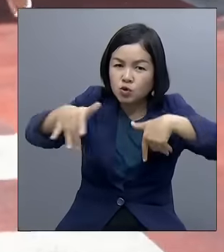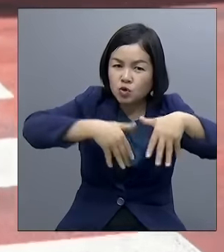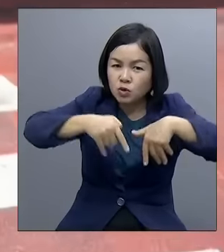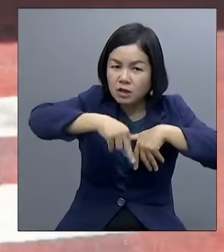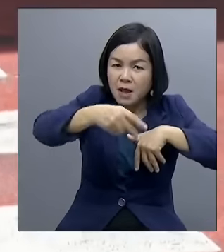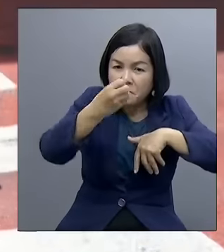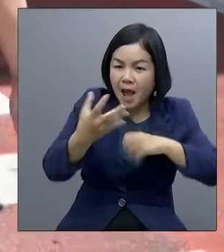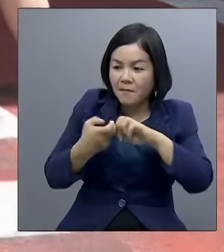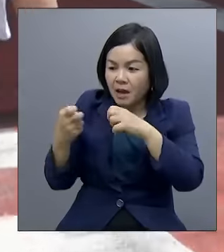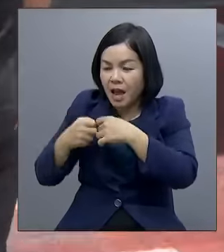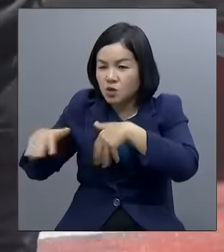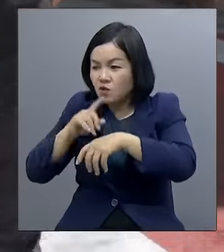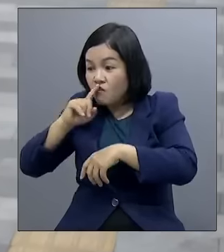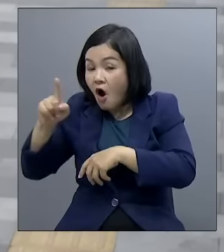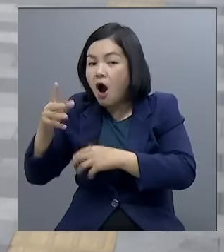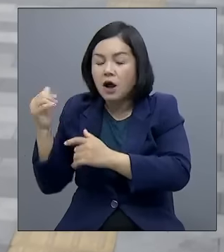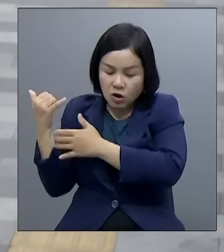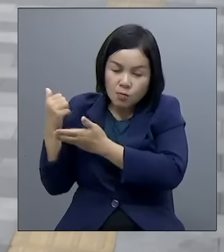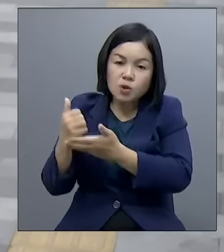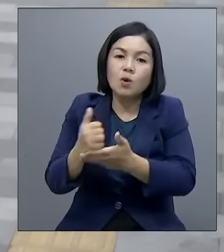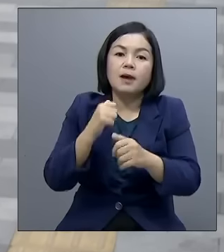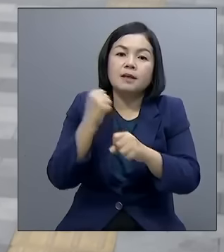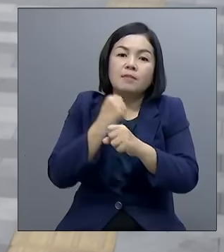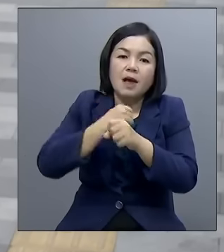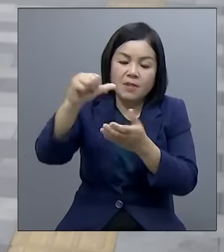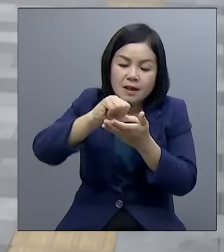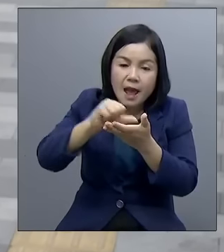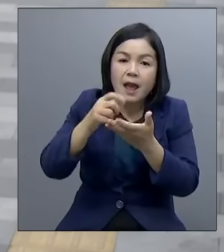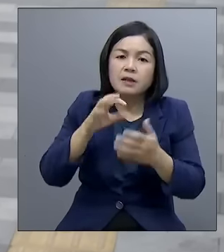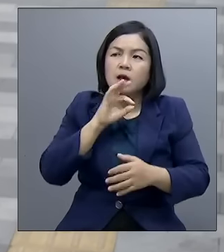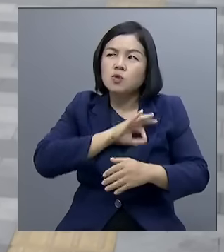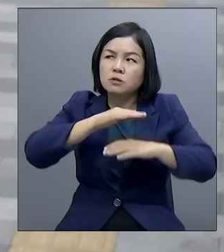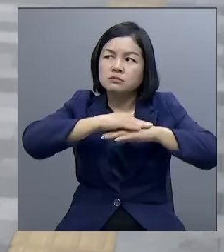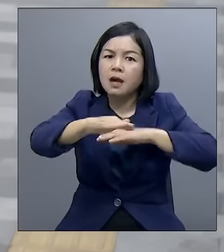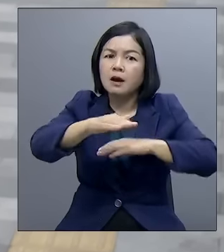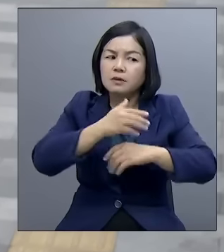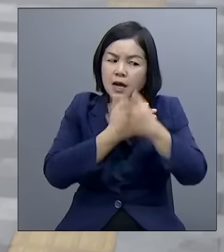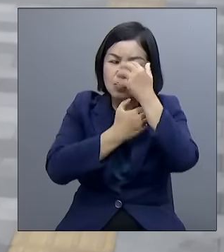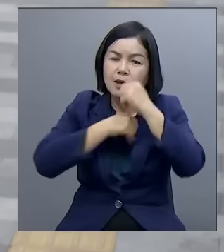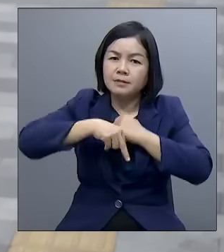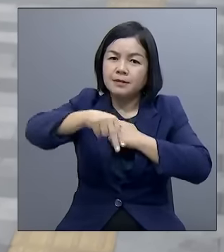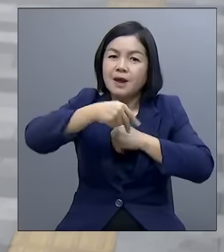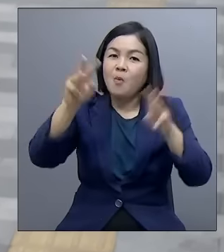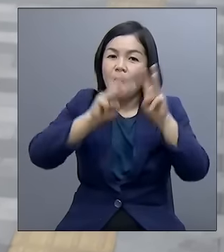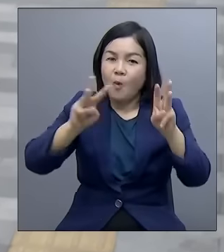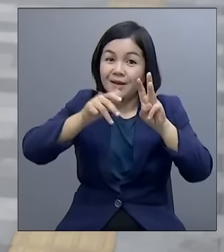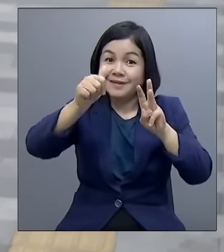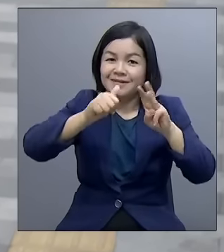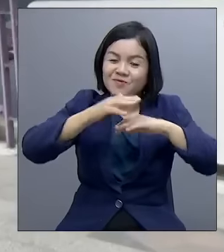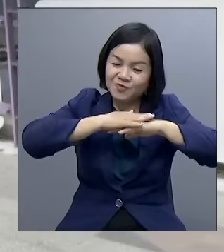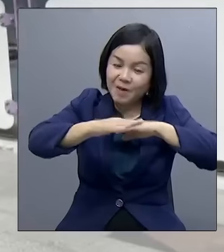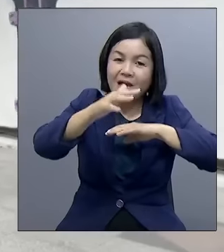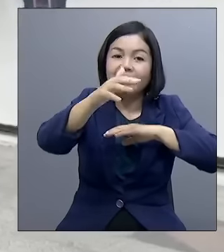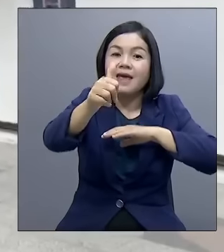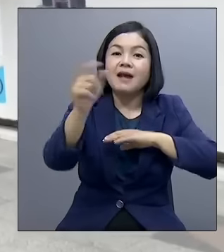าชนร้องเรียนมาครับแล้วก็ปรับปรุงหลังจากที่ทำมาเนี่ยนะครับก็รู้สึกว่าทางเท้ามันน่าเดินขึ้นโล่งขึ้นนะครับซึ่งจุดนี้ก็เป็นจุดเชื่อมต่อ